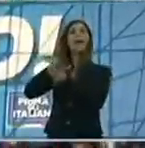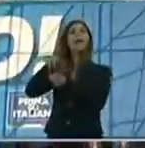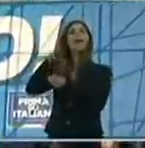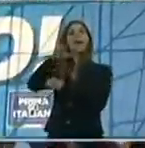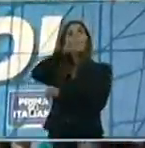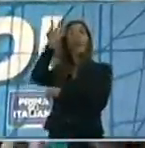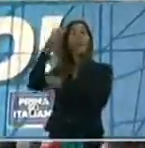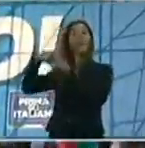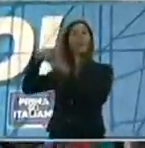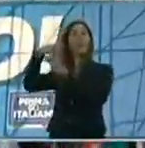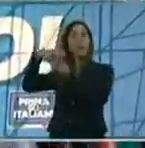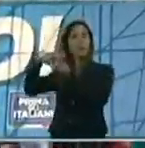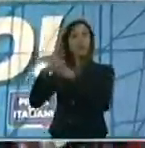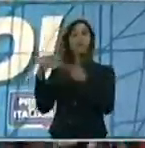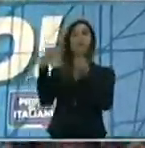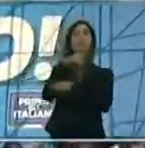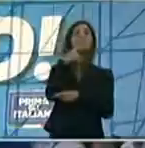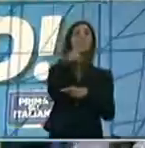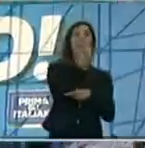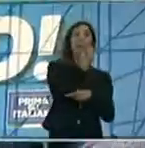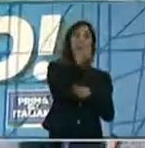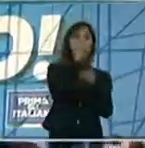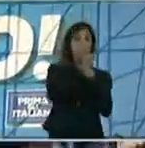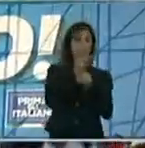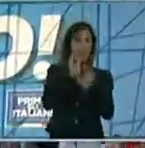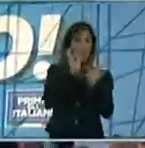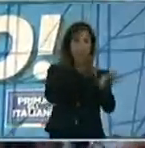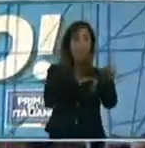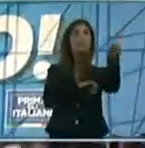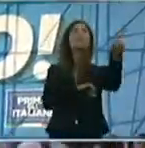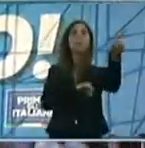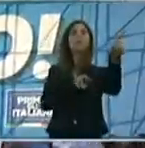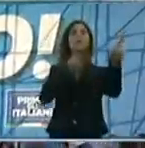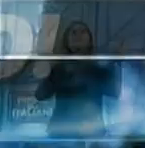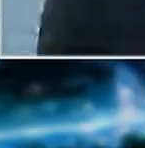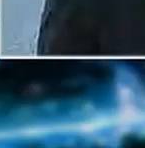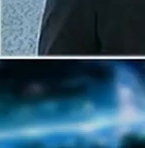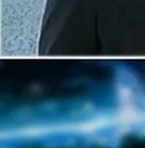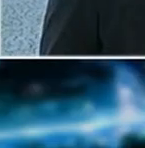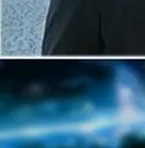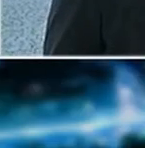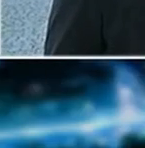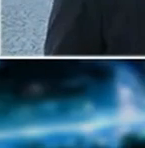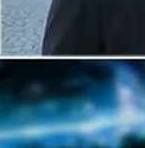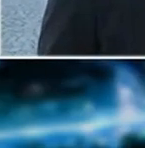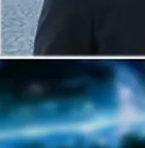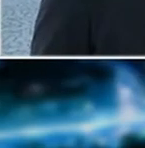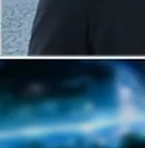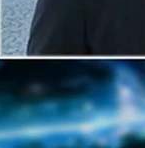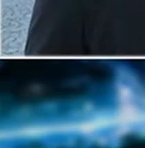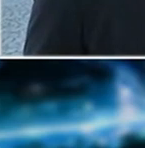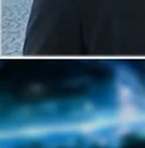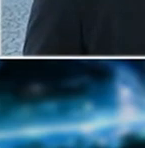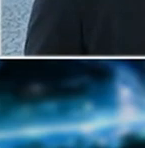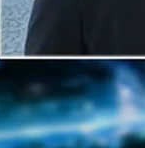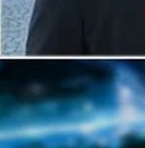Volevo chiedere però ad entrambi, a te e a Bekis, la piazza è la stessa del 2006 nel senso di numeri?